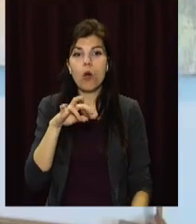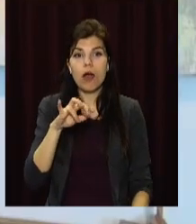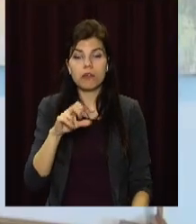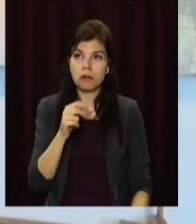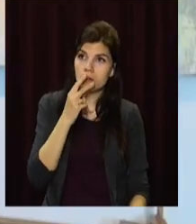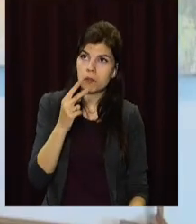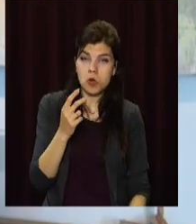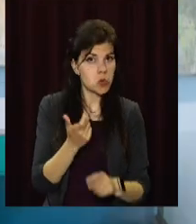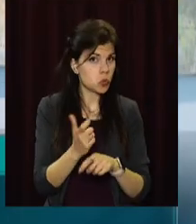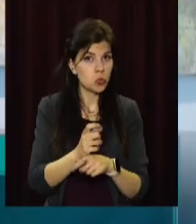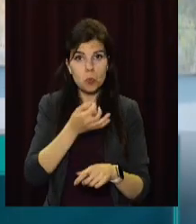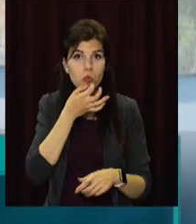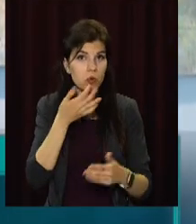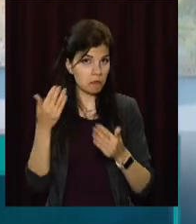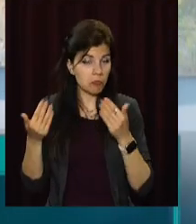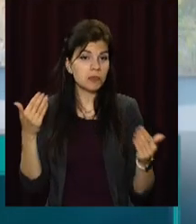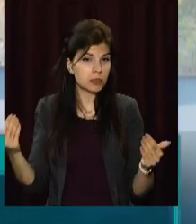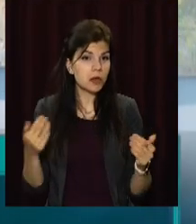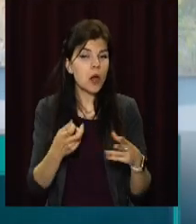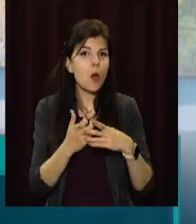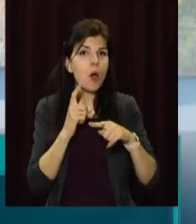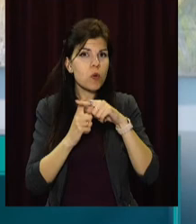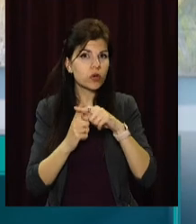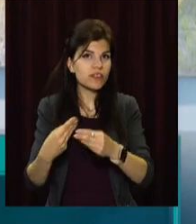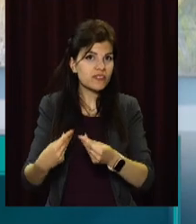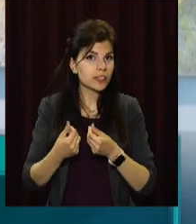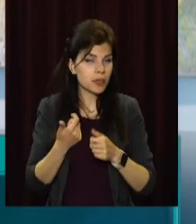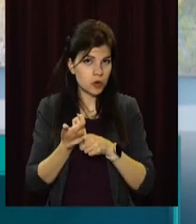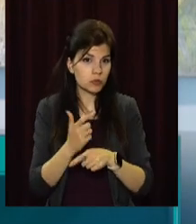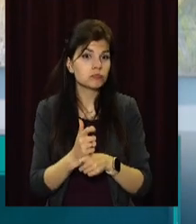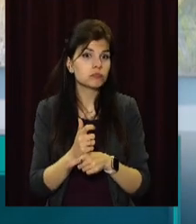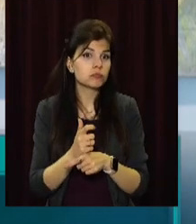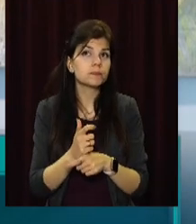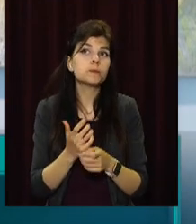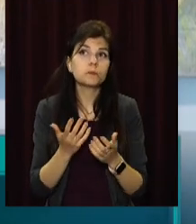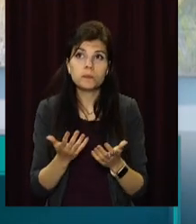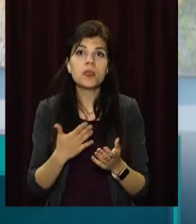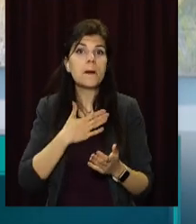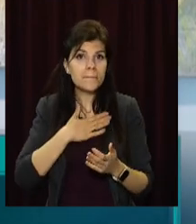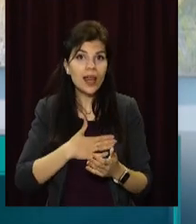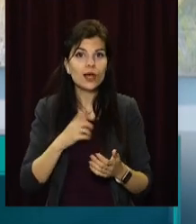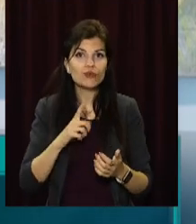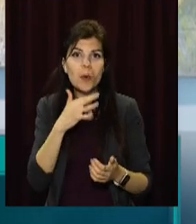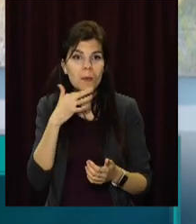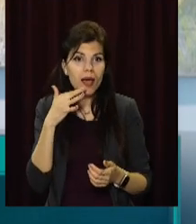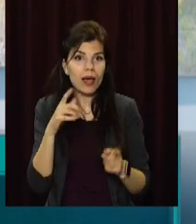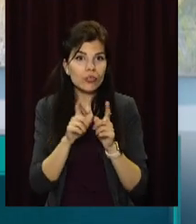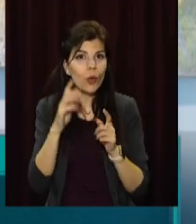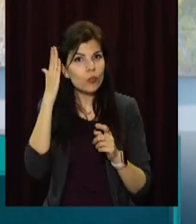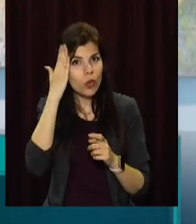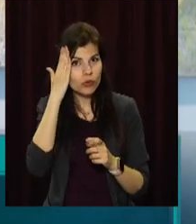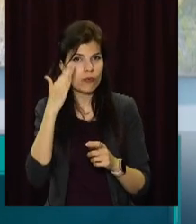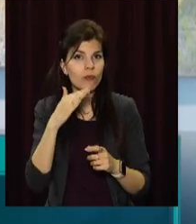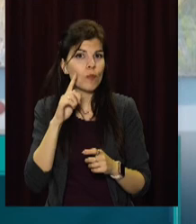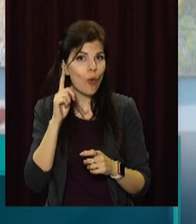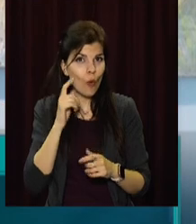Дуже сподобалась виставка, позитивне загальне враження, дуже приємно, що багато такої талановитої